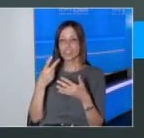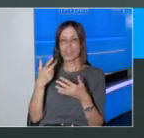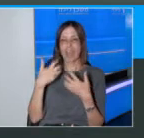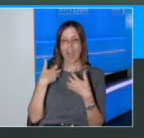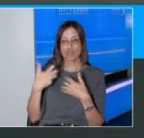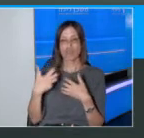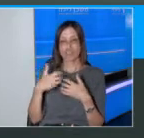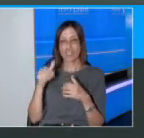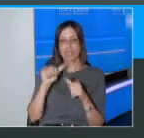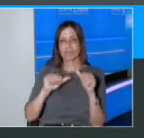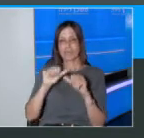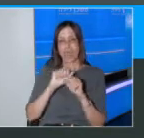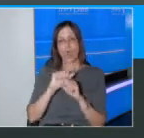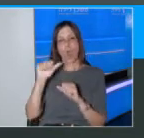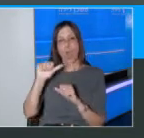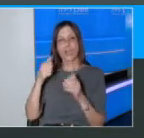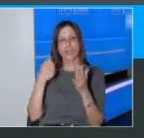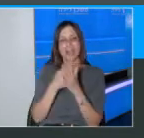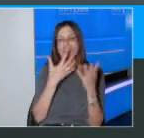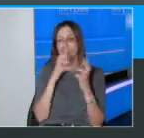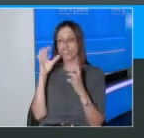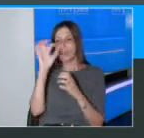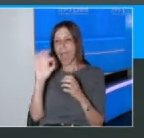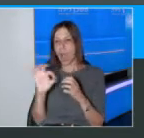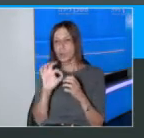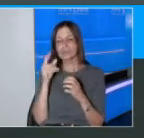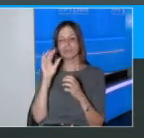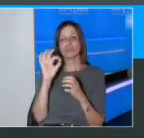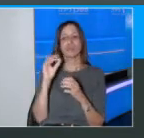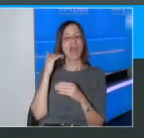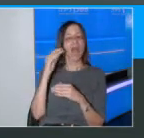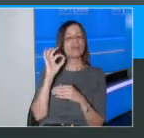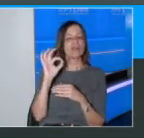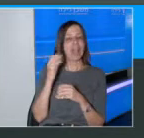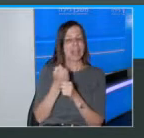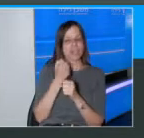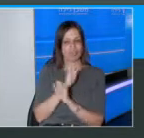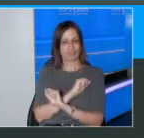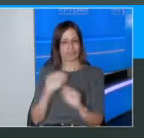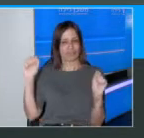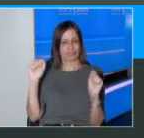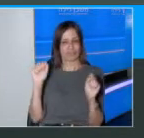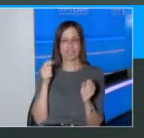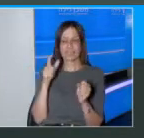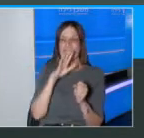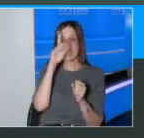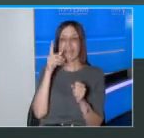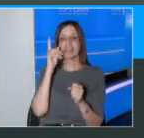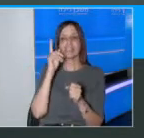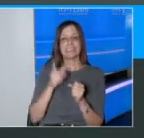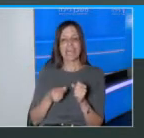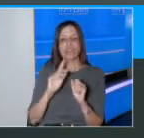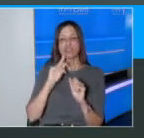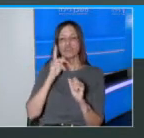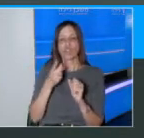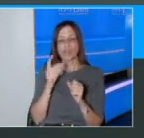של 90%, הרמה הנחוצה לייצור ראש נפץ גרעיני מבחינתם. עם זאת, איראן זקוקה לפחות